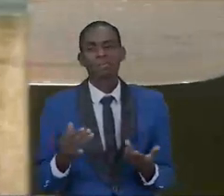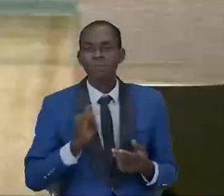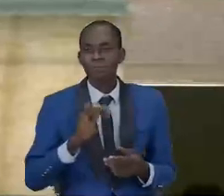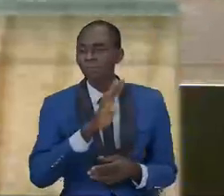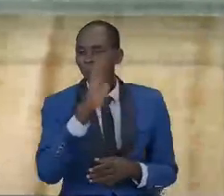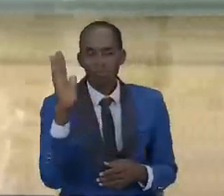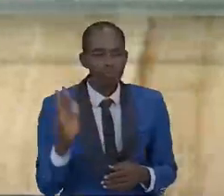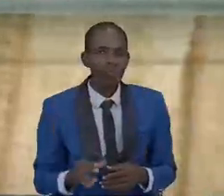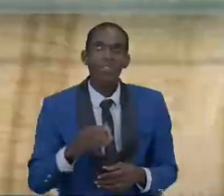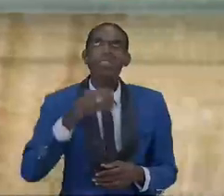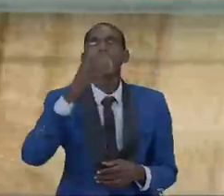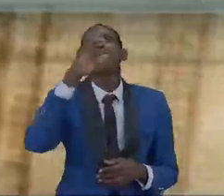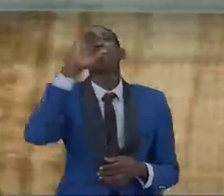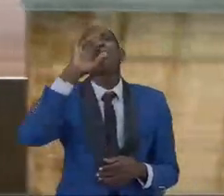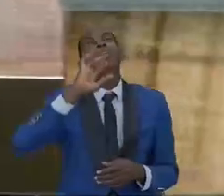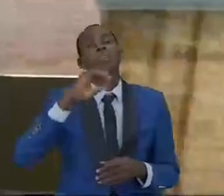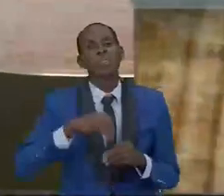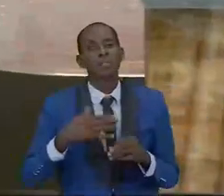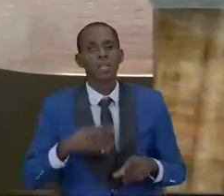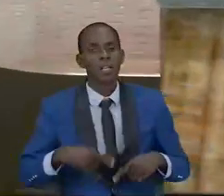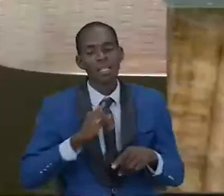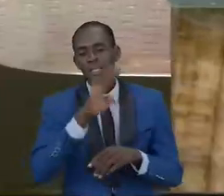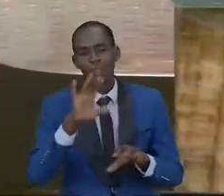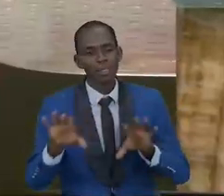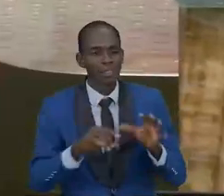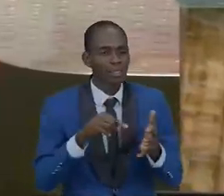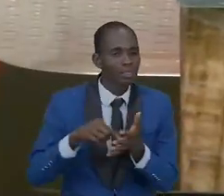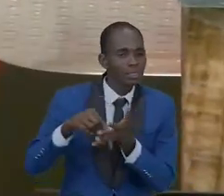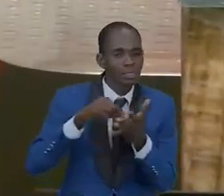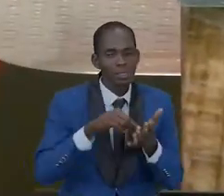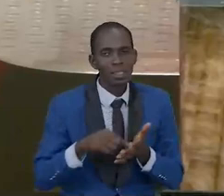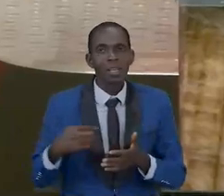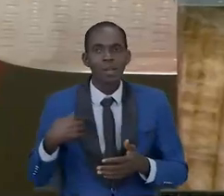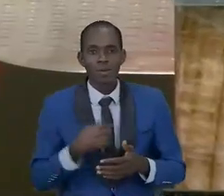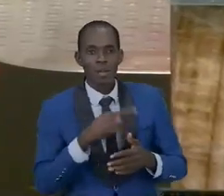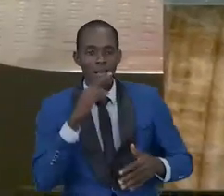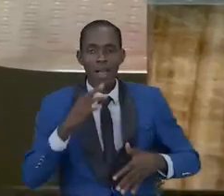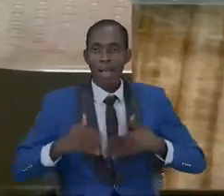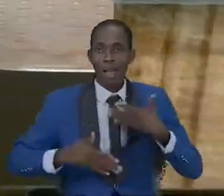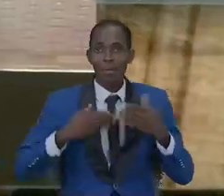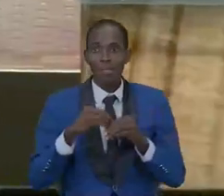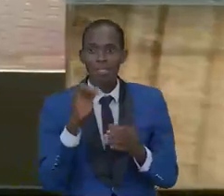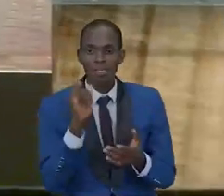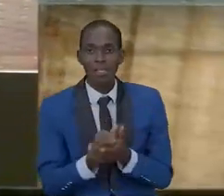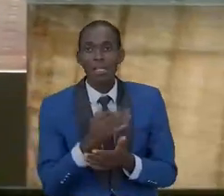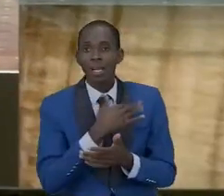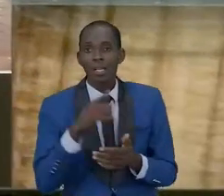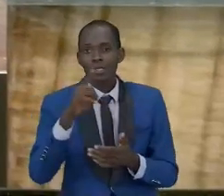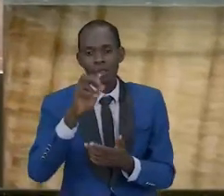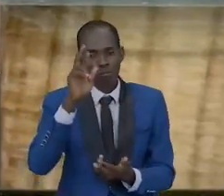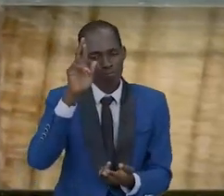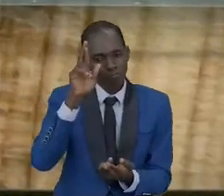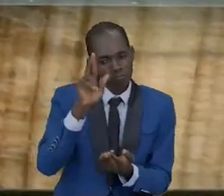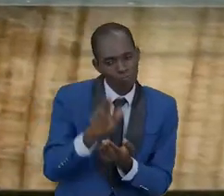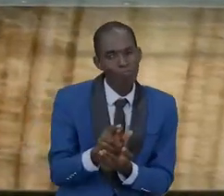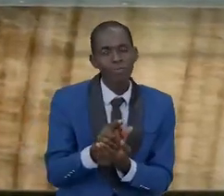je suis je n'ai jamais fait ceci je n'ai jamais commis de fabrication et tu te réjouis dans cela et tu minimise la justice